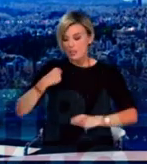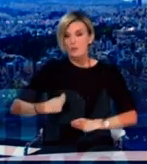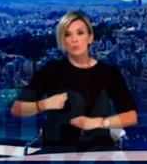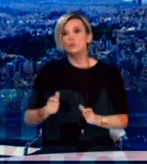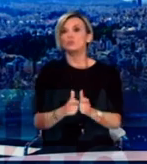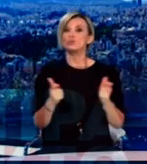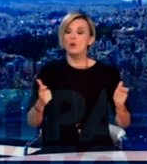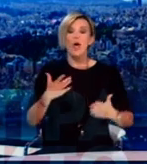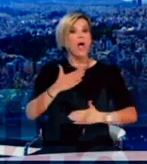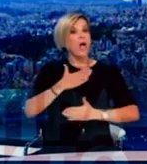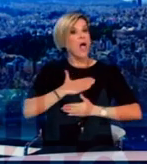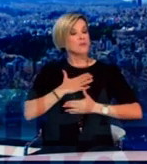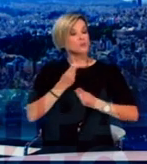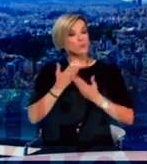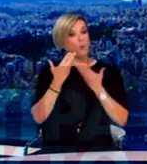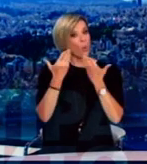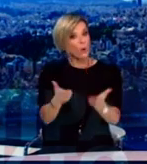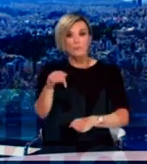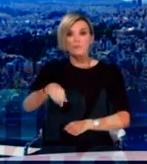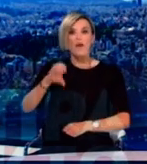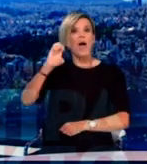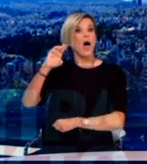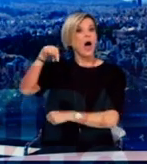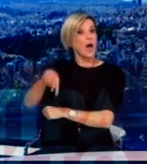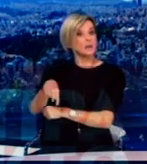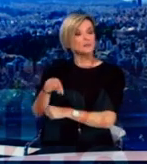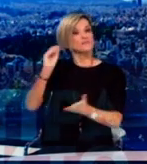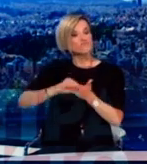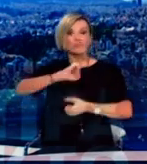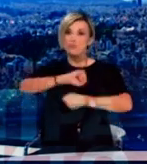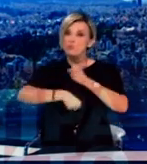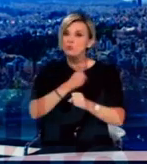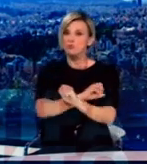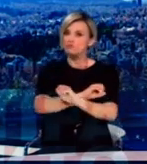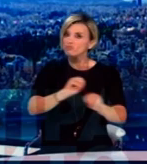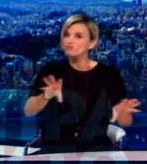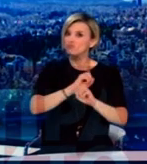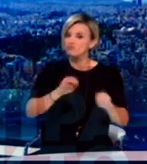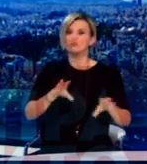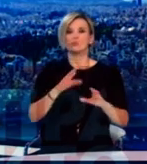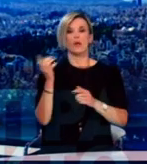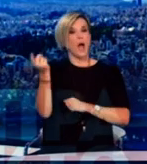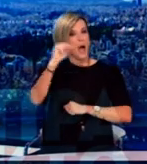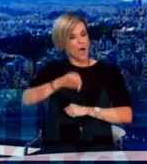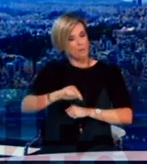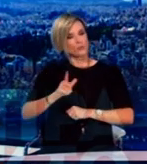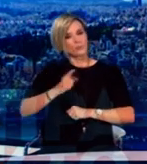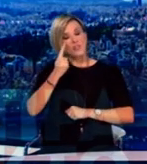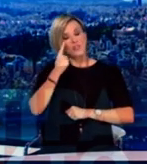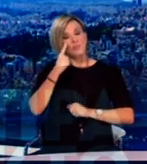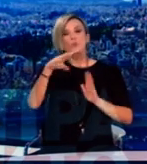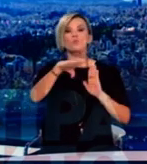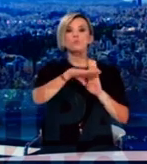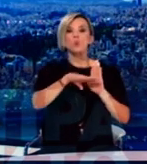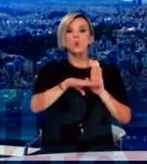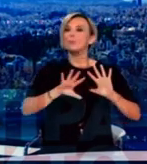ευκαιρίες για να ευχαριστήσω θερμά την ΕΡΤ που φιλοξενεί εκ νέου την προβολή των εκπαιδευτικών μαθημάτων. Θα ανακοινωθεί αύριο το πρόγραμμα των